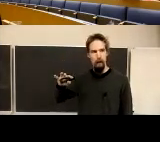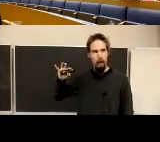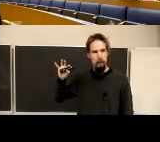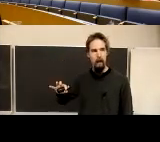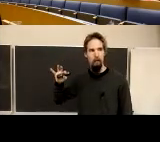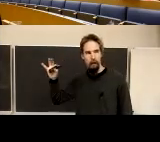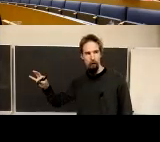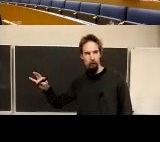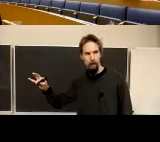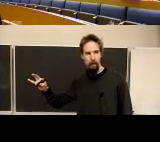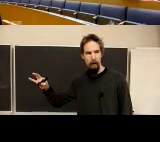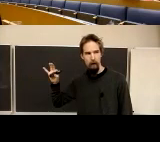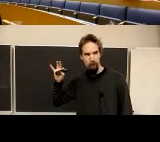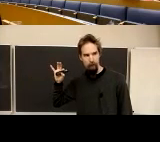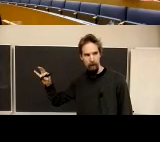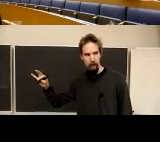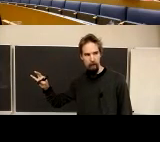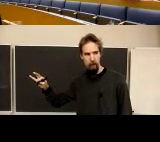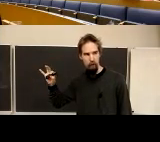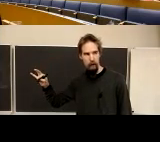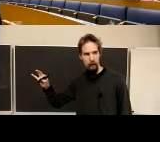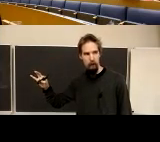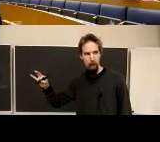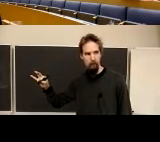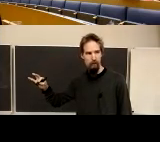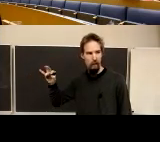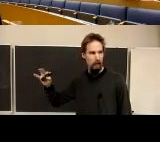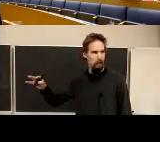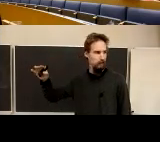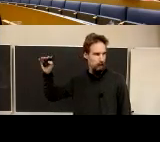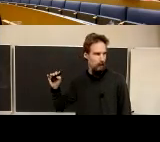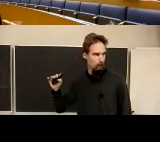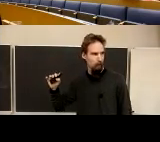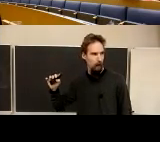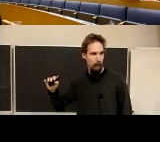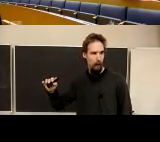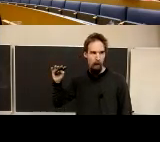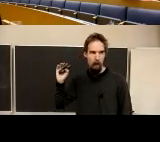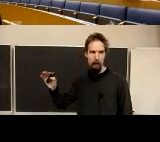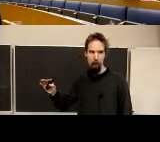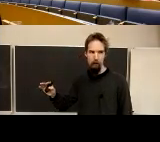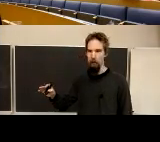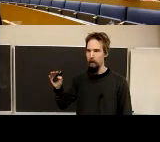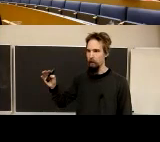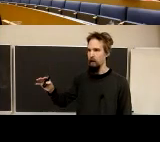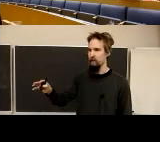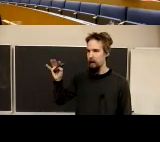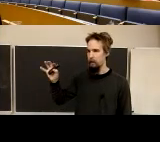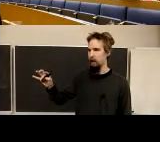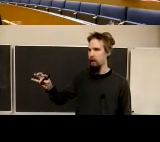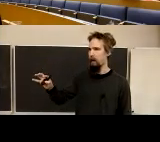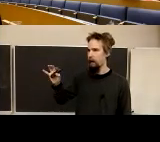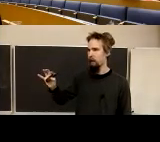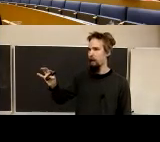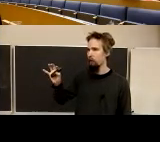myös mielikuvitukseen, ja myös väittäisin, että psykedeelikokemuksissa sen lisäksi, että DMN vaimenee, niin voisi käydä jotain, että se